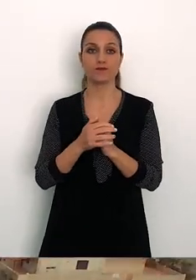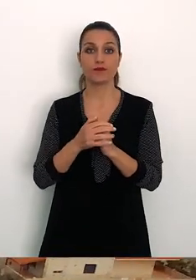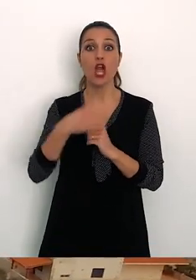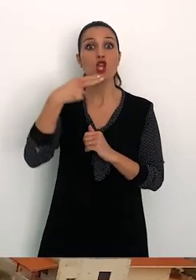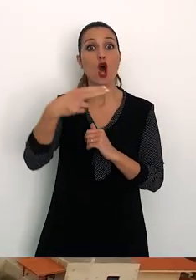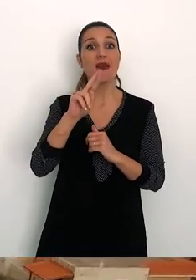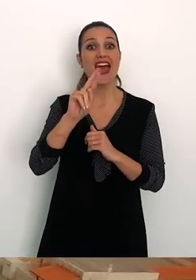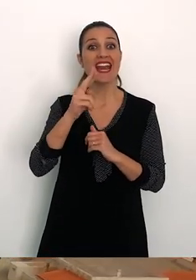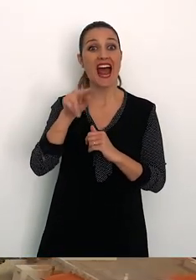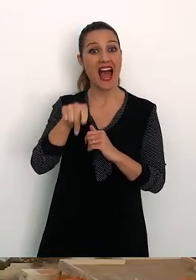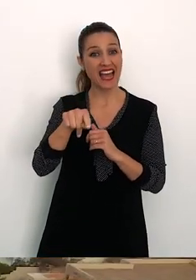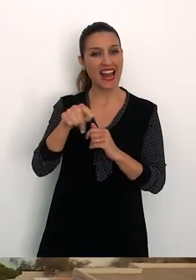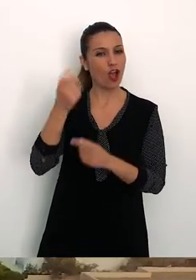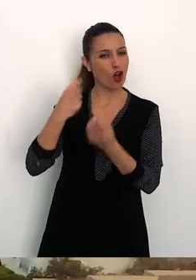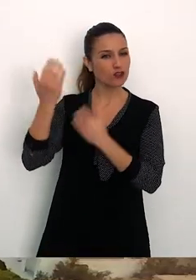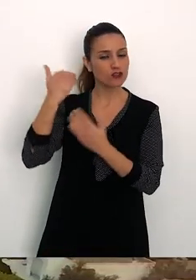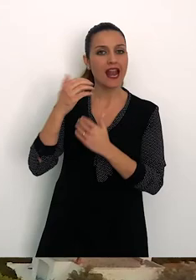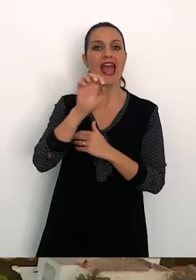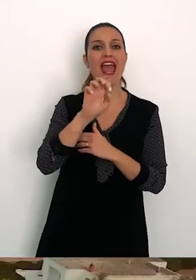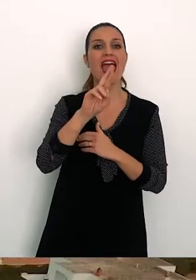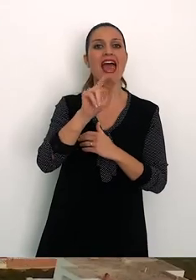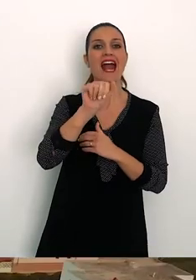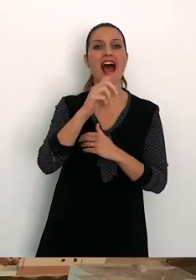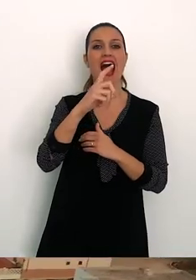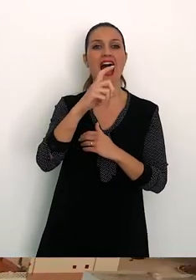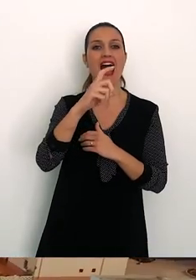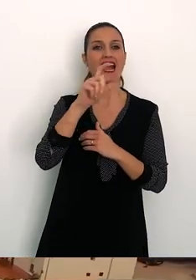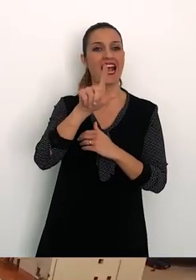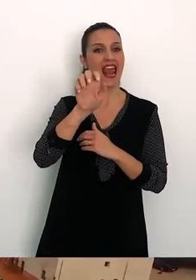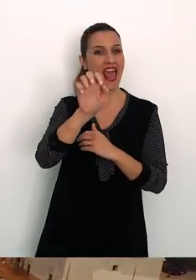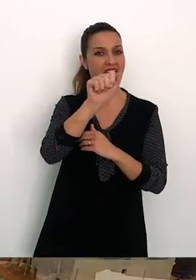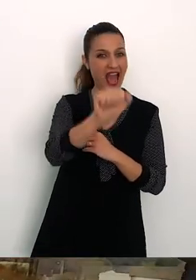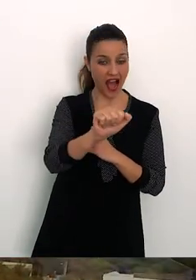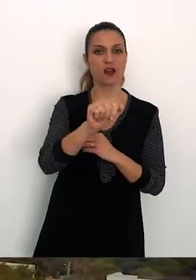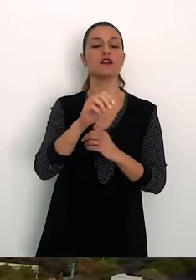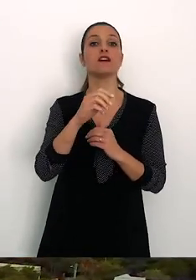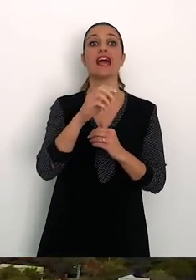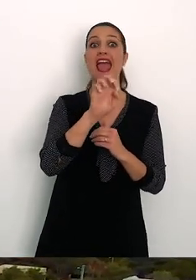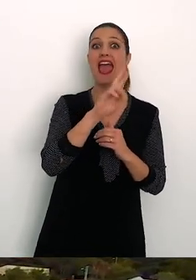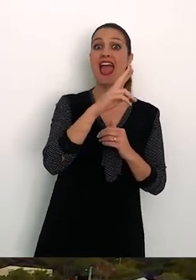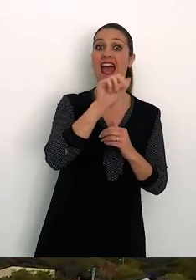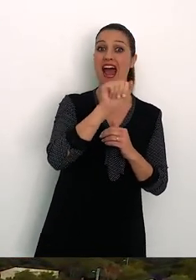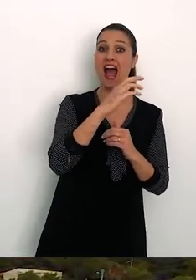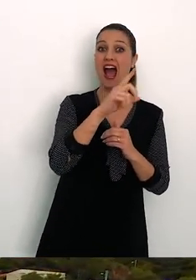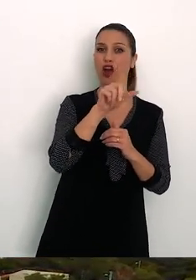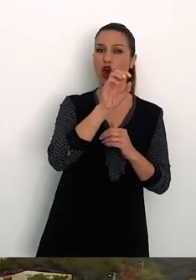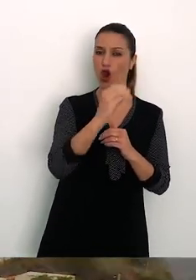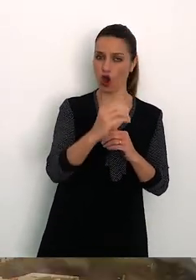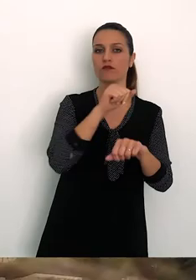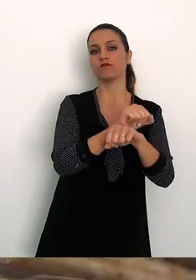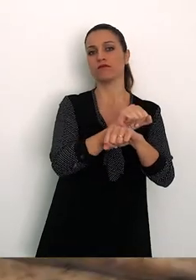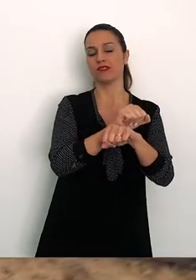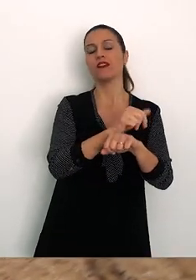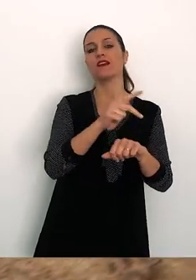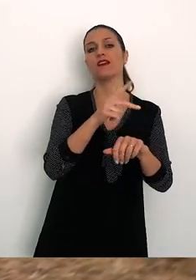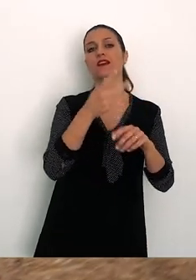Il suo nome originario era Eraclea, da Eraclio, fidato liberto dell'imperatore Cesare Augusto, il quale avrebbe